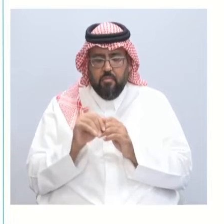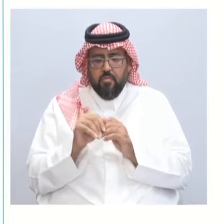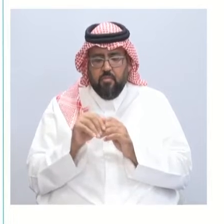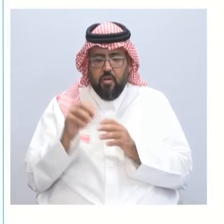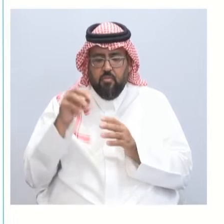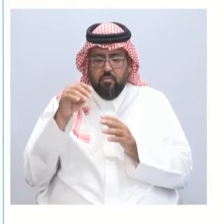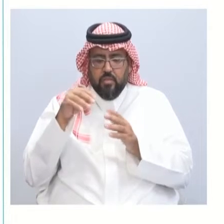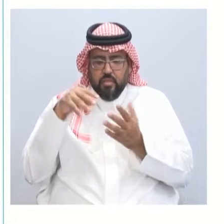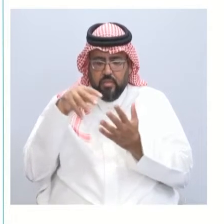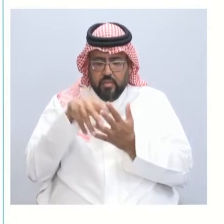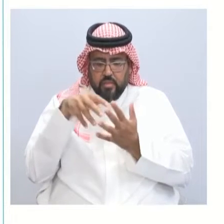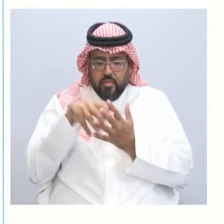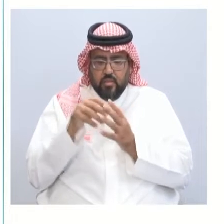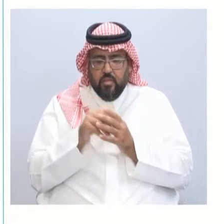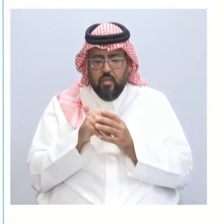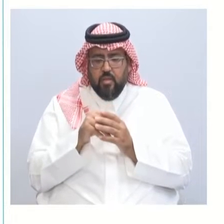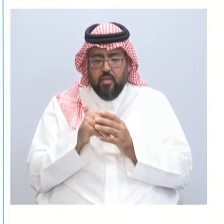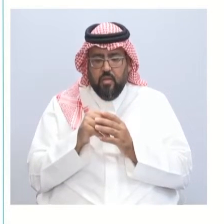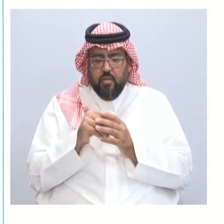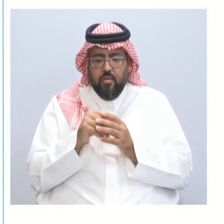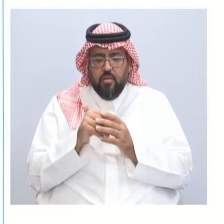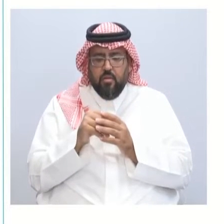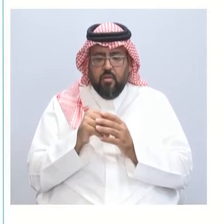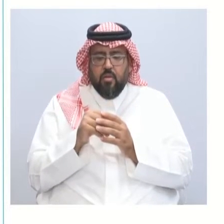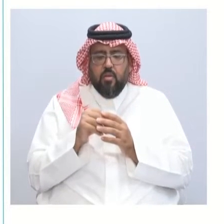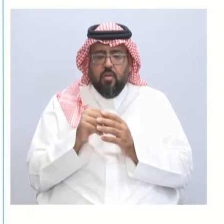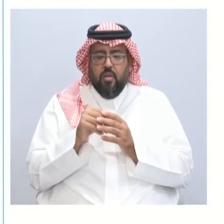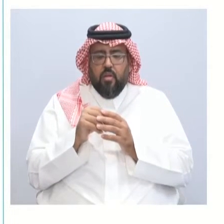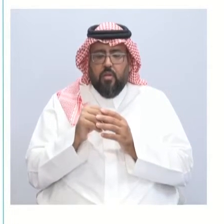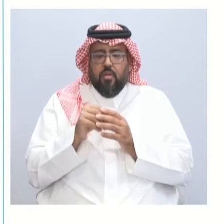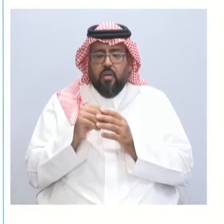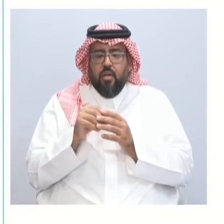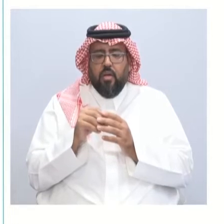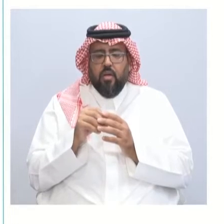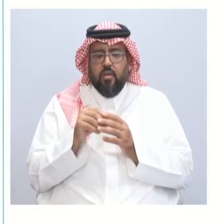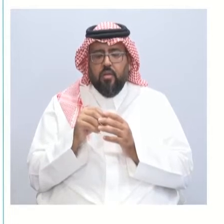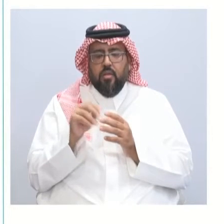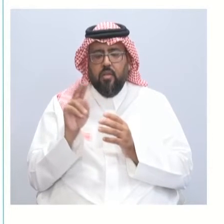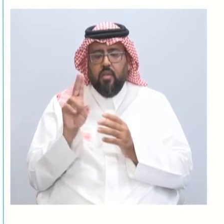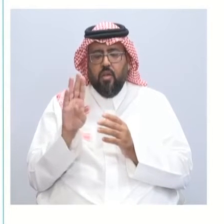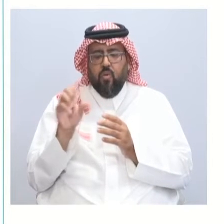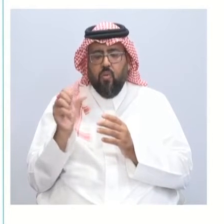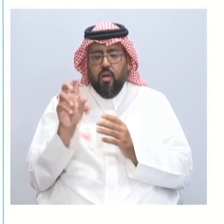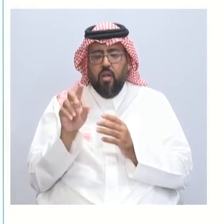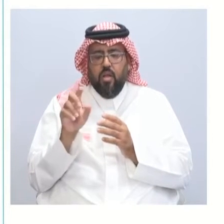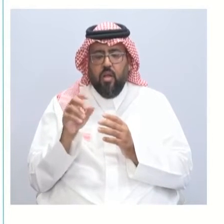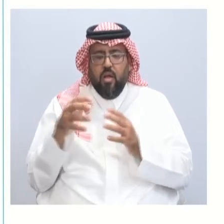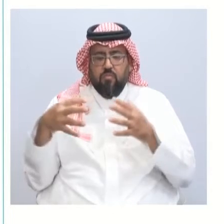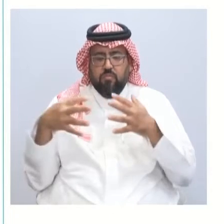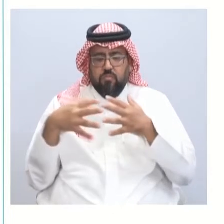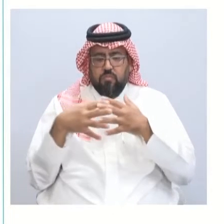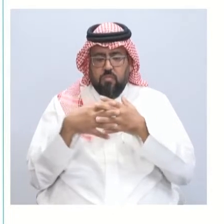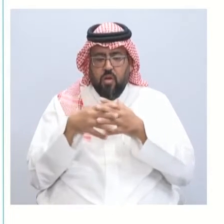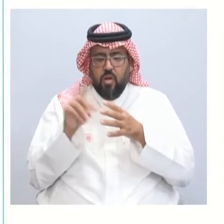الامطار من خلالها وهي صخور طبقيه ذات مسام تكونت من التحام